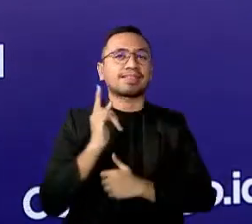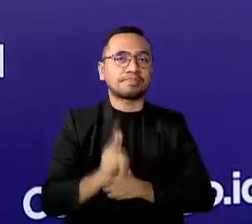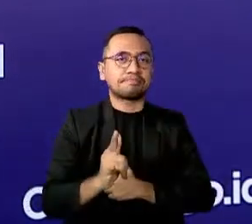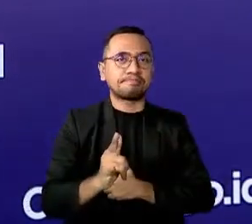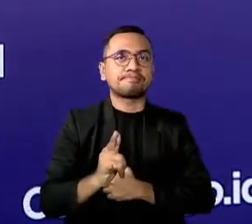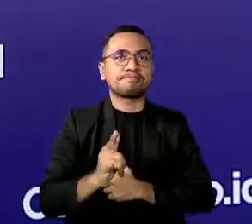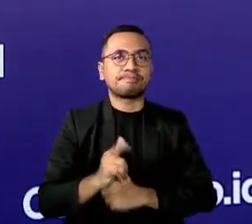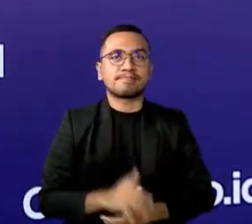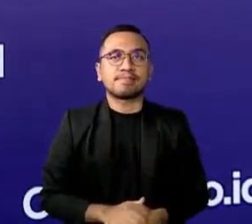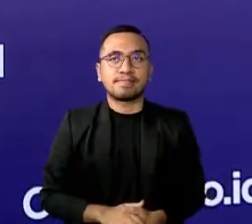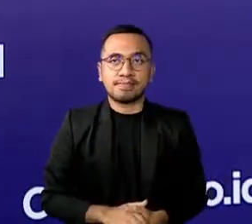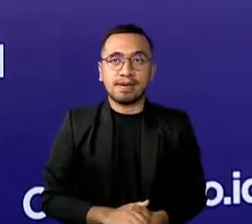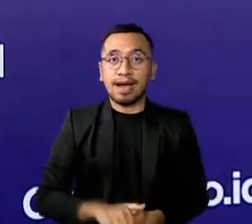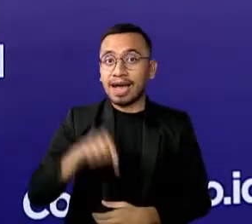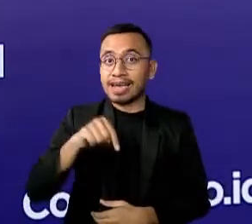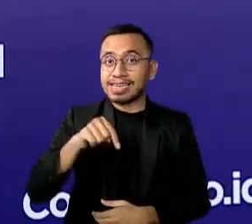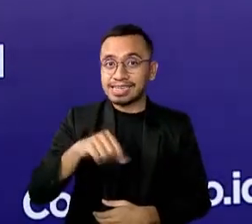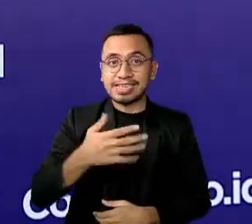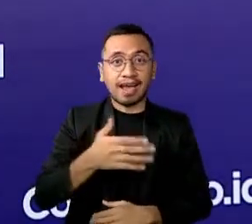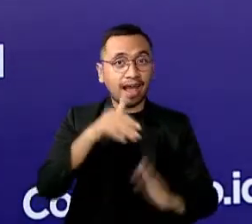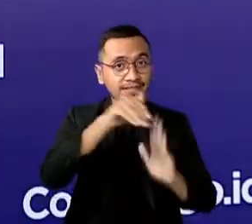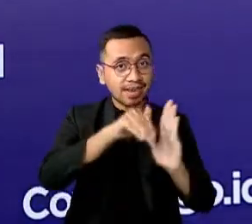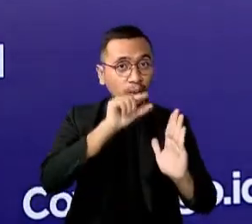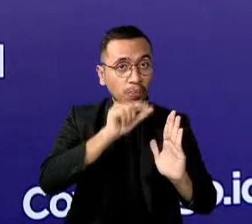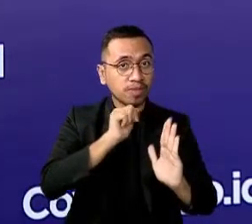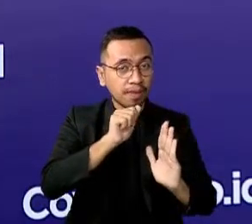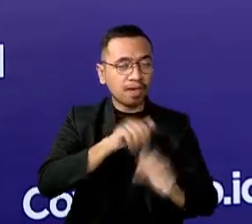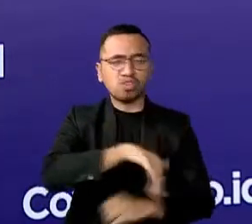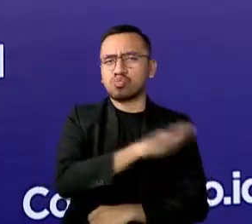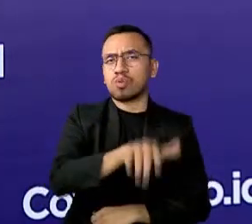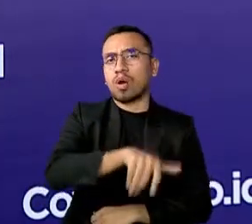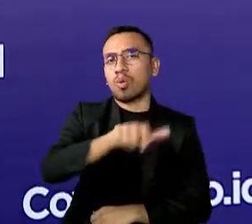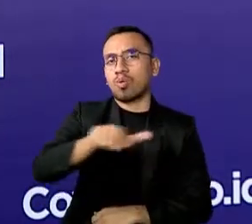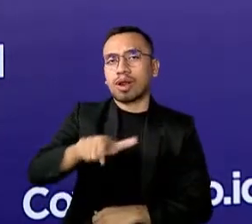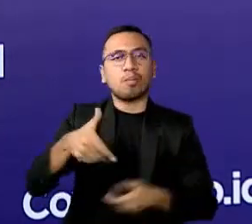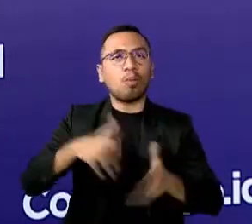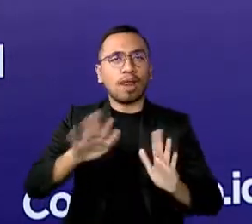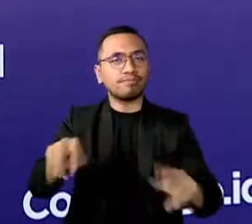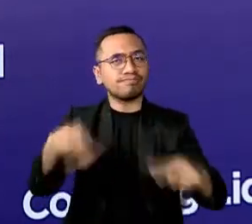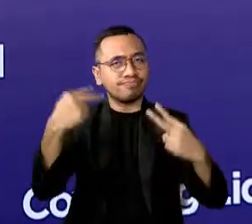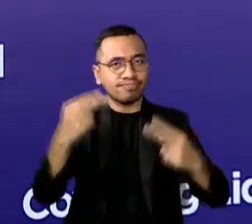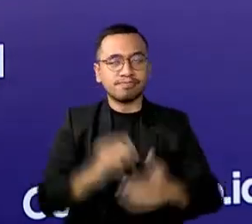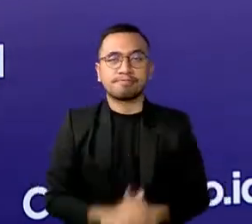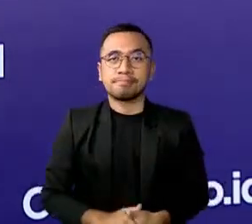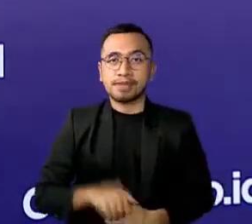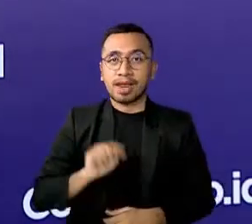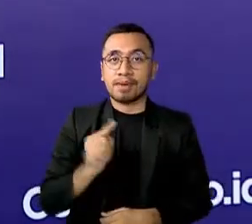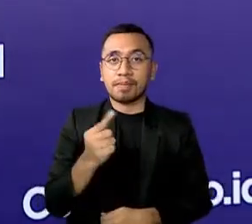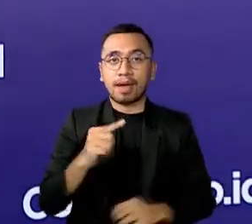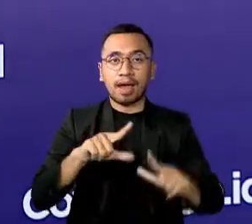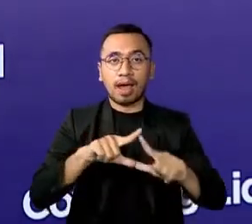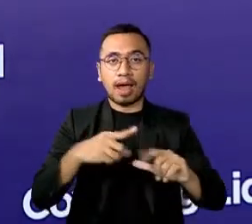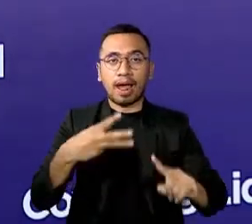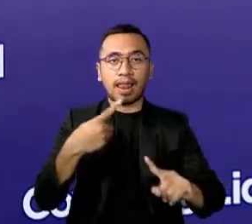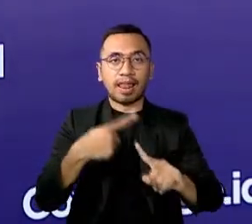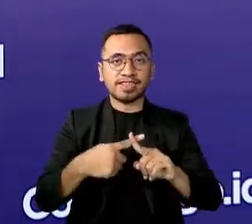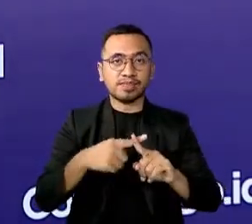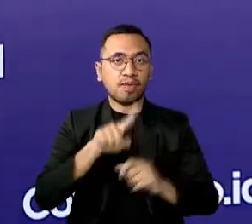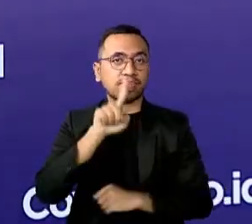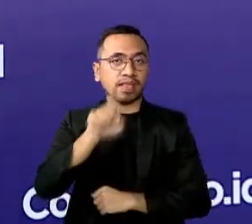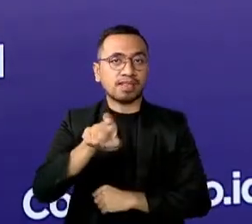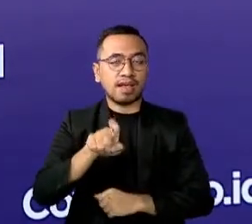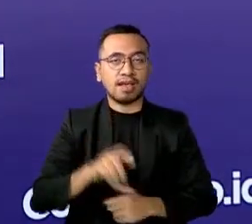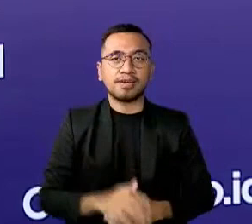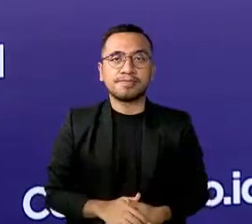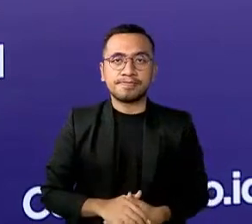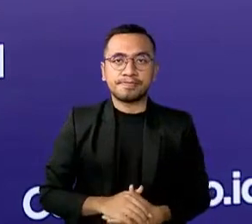protokol kesehatan dan ditujukan untuk semua kalangan Ok pertama tama saya ke Pak Alex ya terlebih dahulu ya Palace kalau